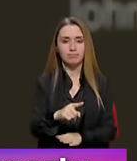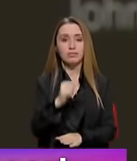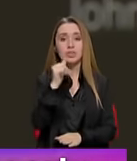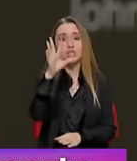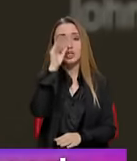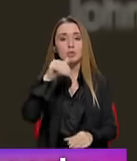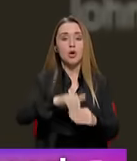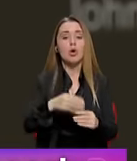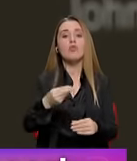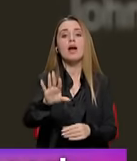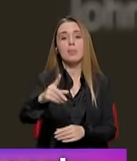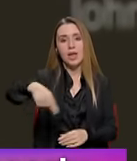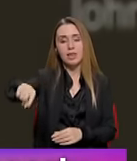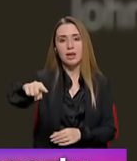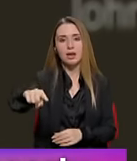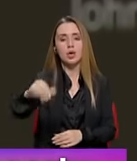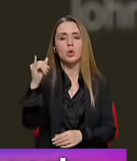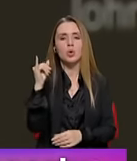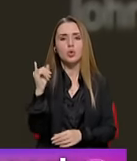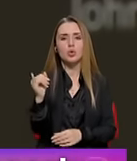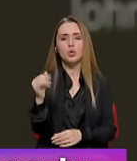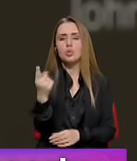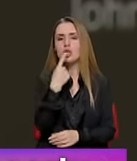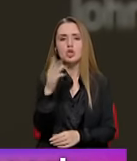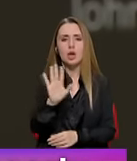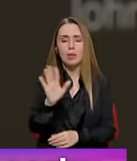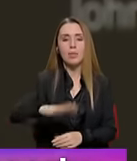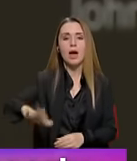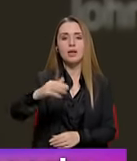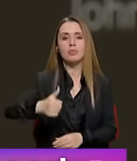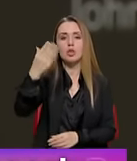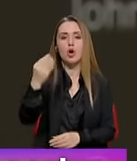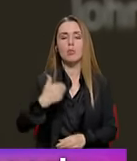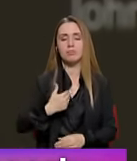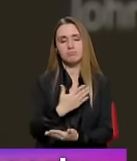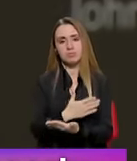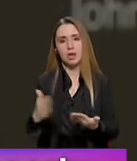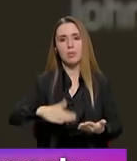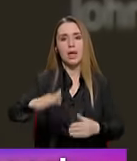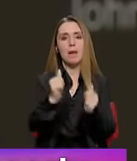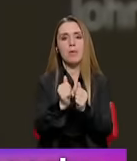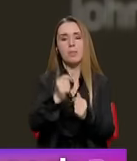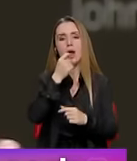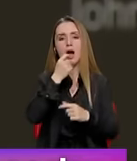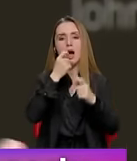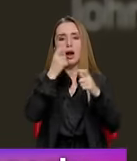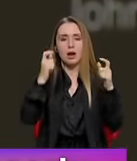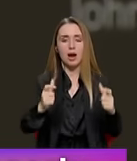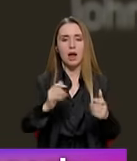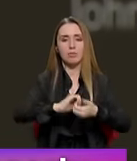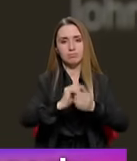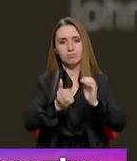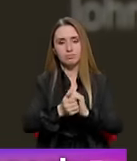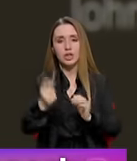hiç kimseye oy vermeyenleri kötü söz söylemeden herkesin başkanı olmaya devam edeceğim ve hep birlikte Ankara'yı erere